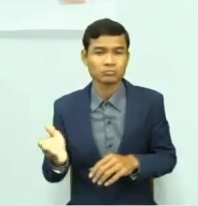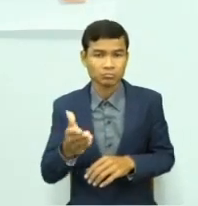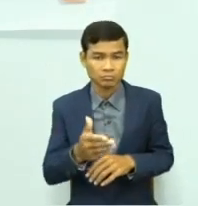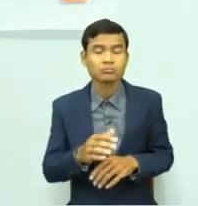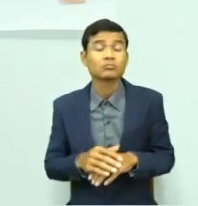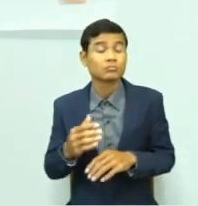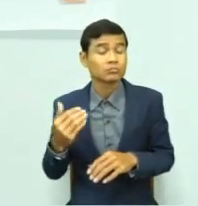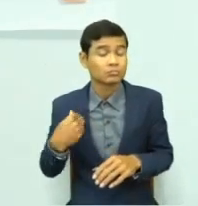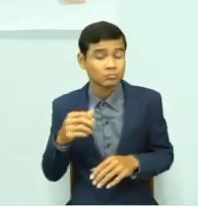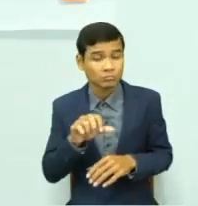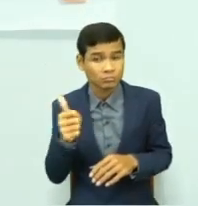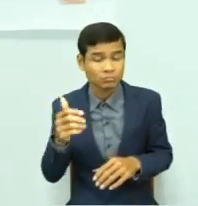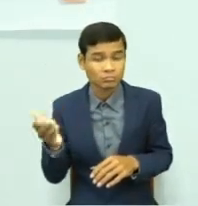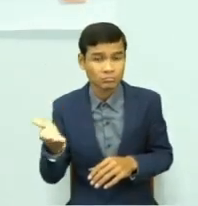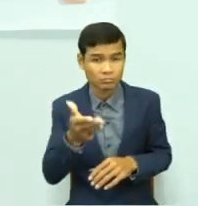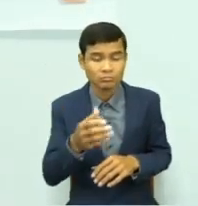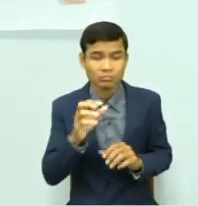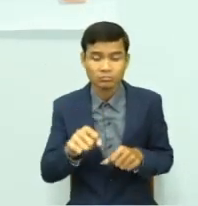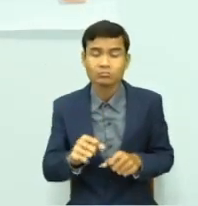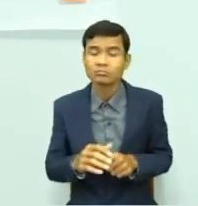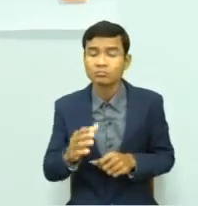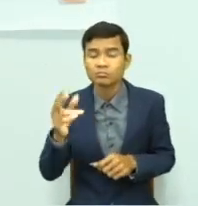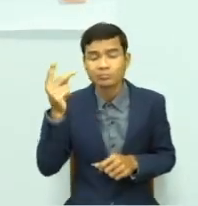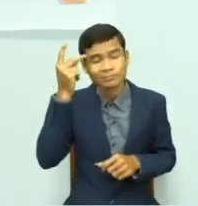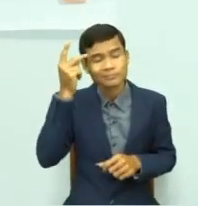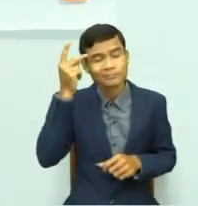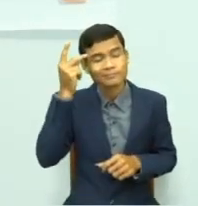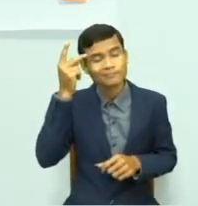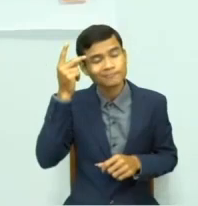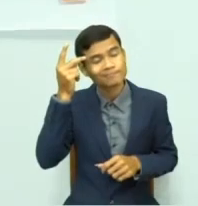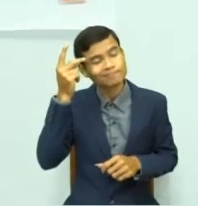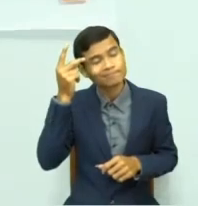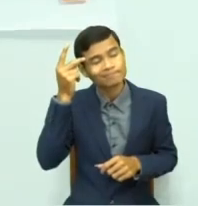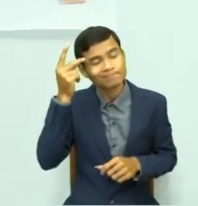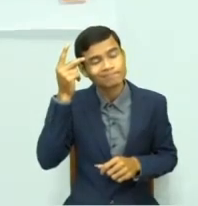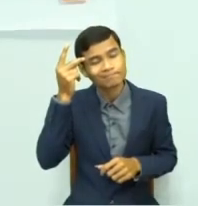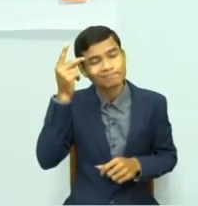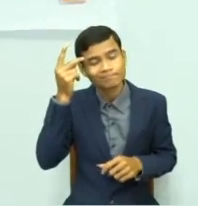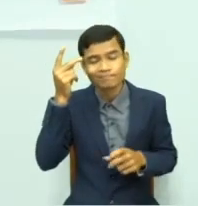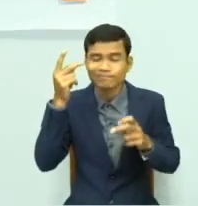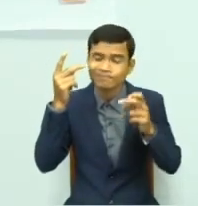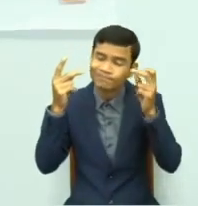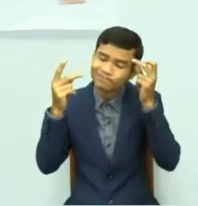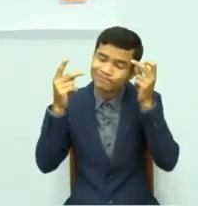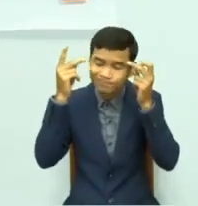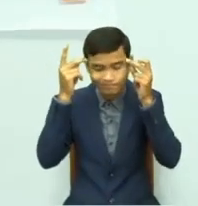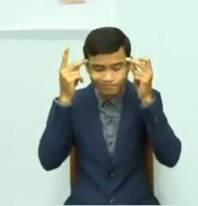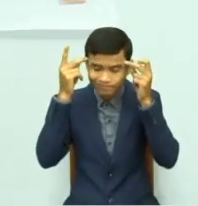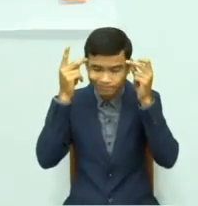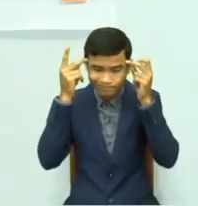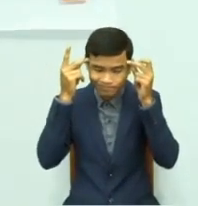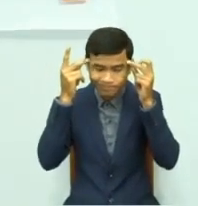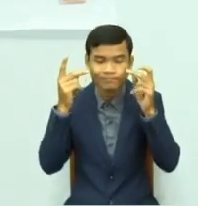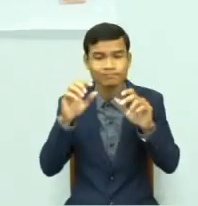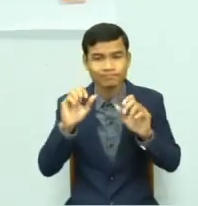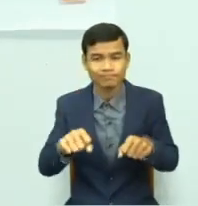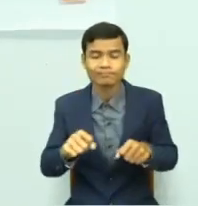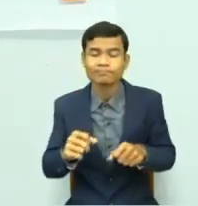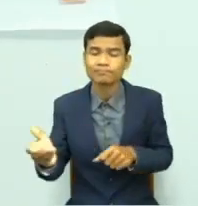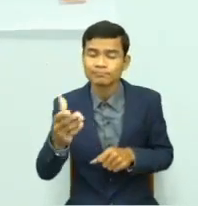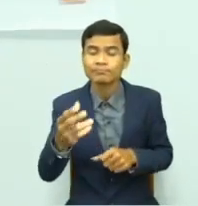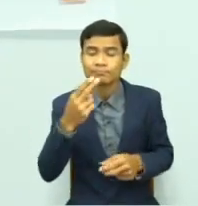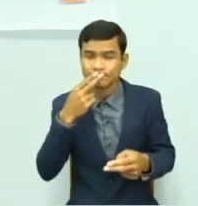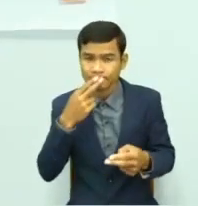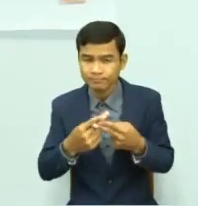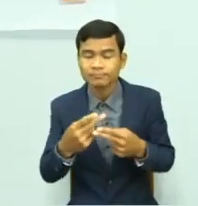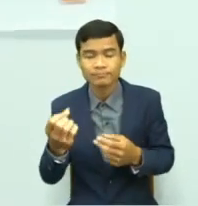chẳng miên ở vầy tiết tế con. Lấy con rộng nực chà hay con cất. tặng ăn khné chay, bắp mọng này kêu ta nó miên ở vậy tiệt tế,